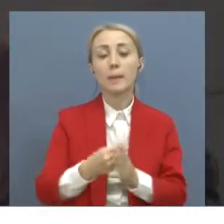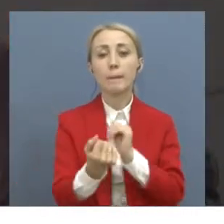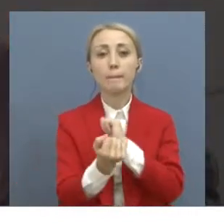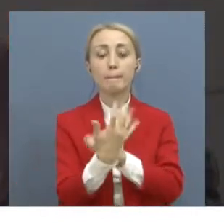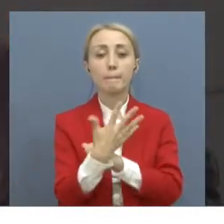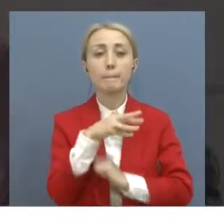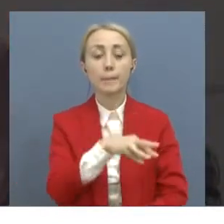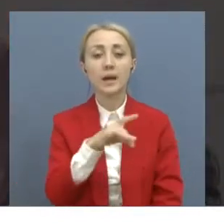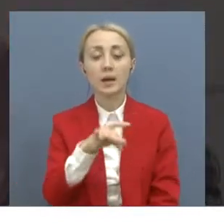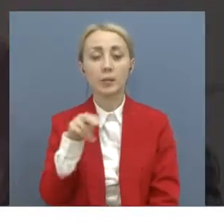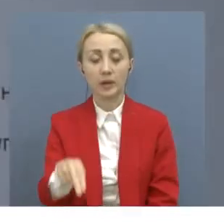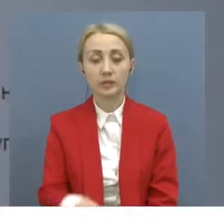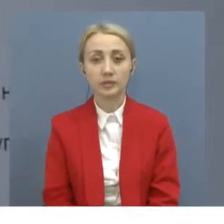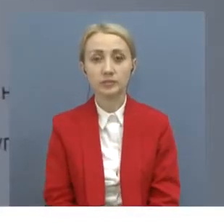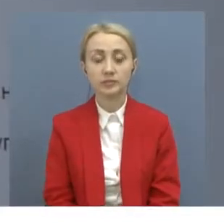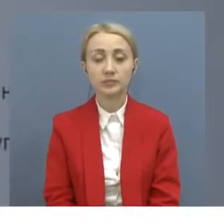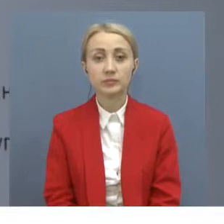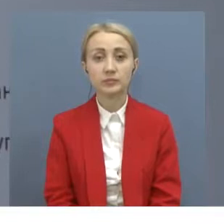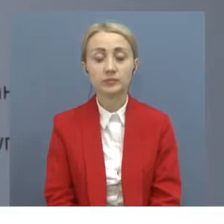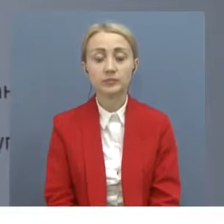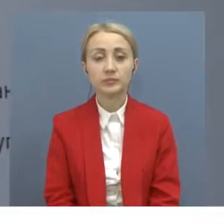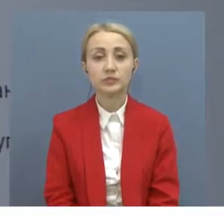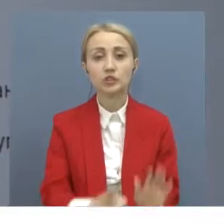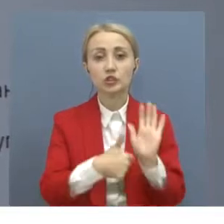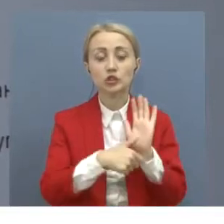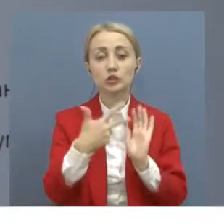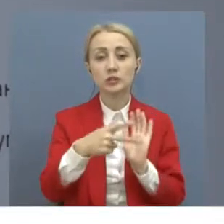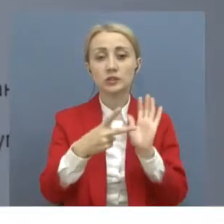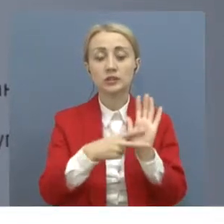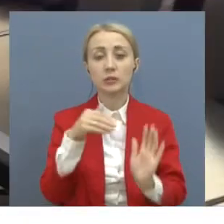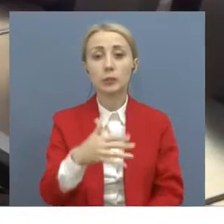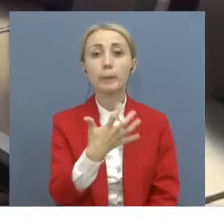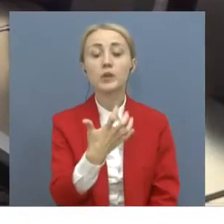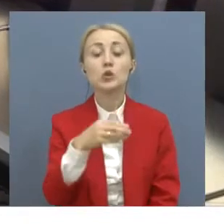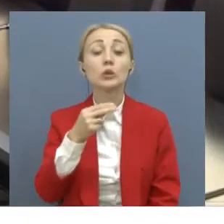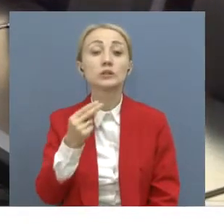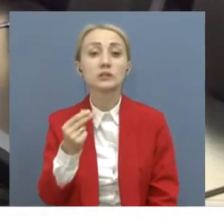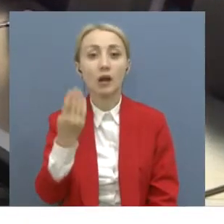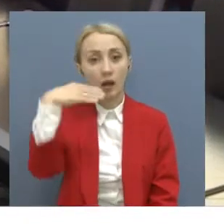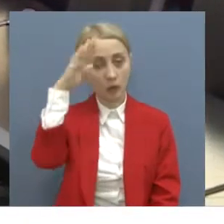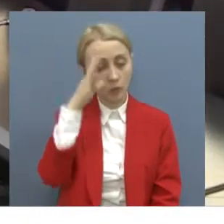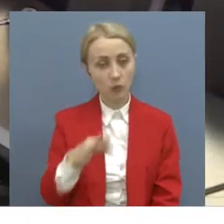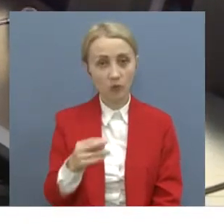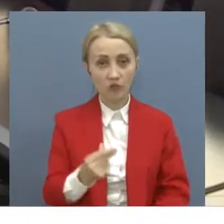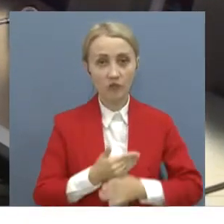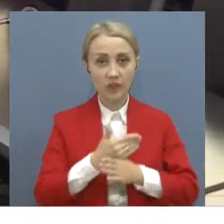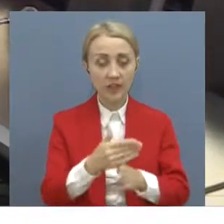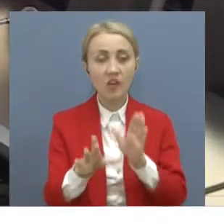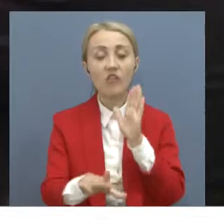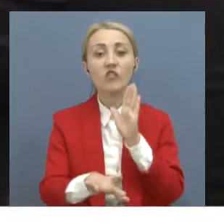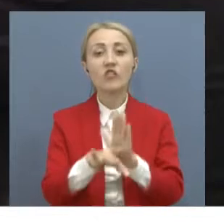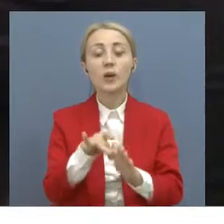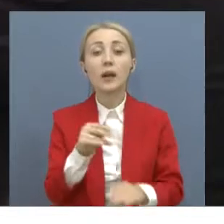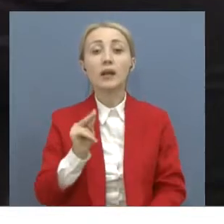яғни 637,500 теңге көлемінде сайлау жарнасын төлеуі тиіс. Ақмола облысында сайлау науқанына